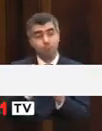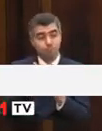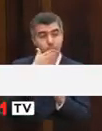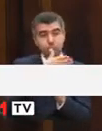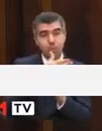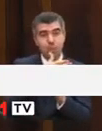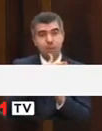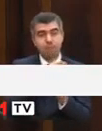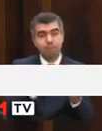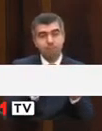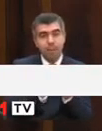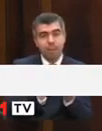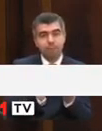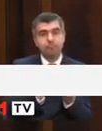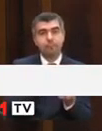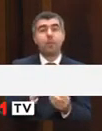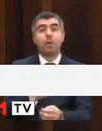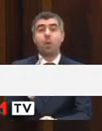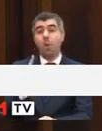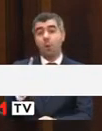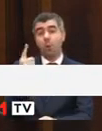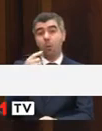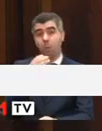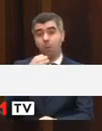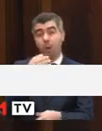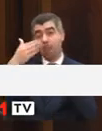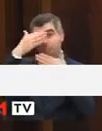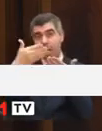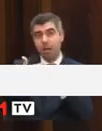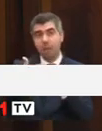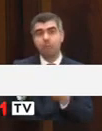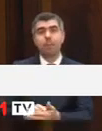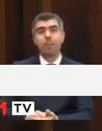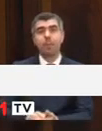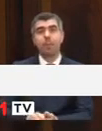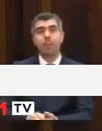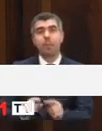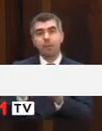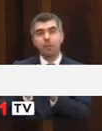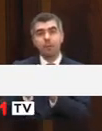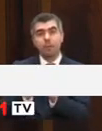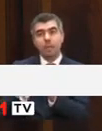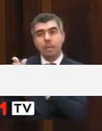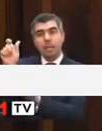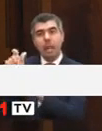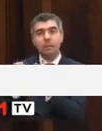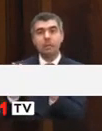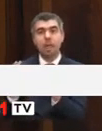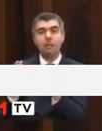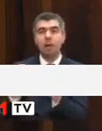وبما أن بلادنا اختارت منذ البداية إعطاء الأولوية لحفظ صحة